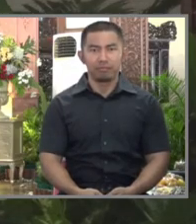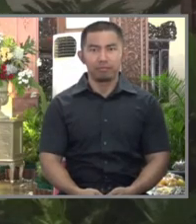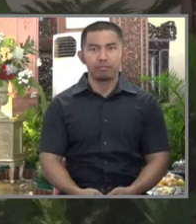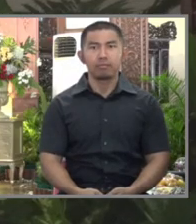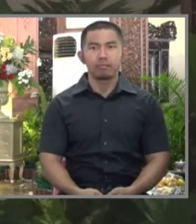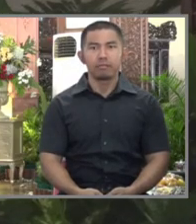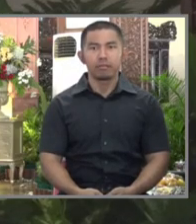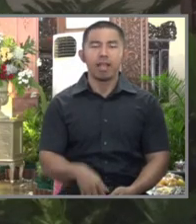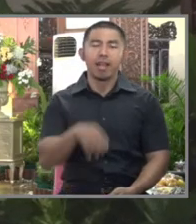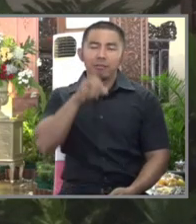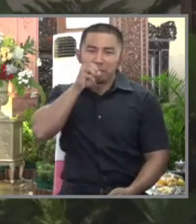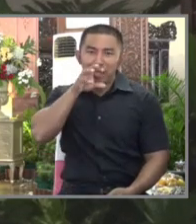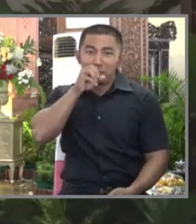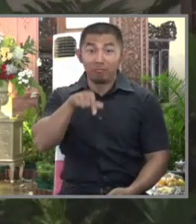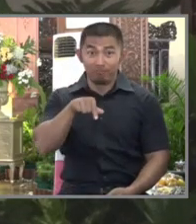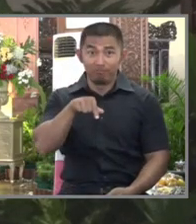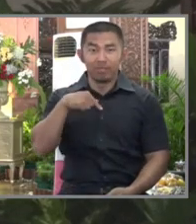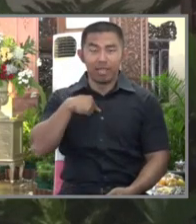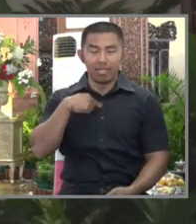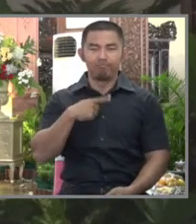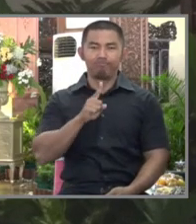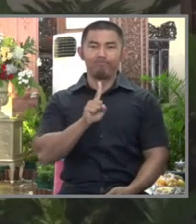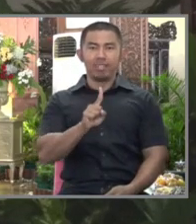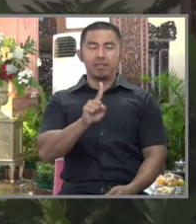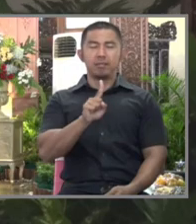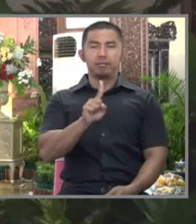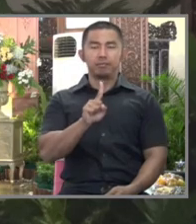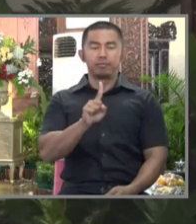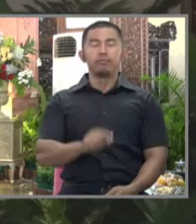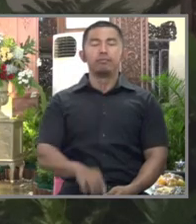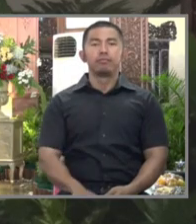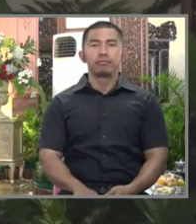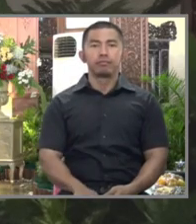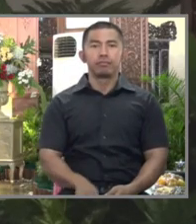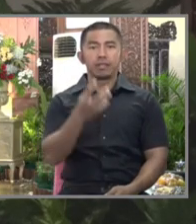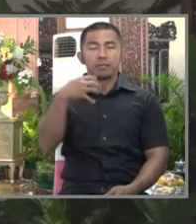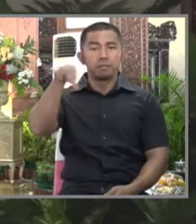Mengawali sambutan ini atas nama pribadi dan pemerintah,